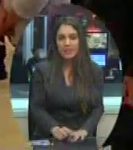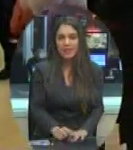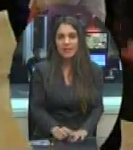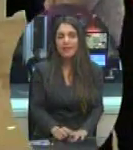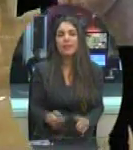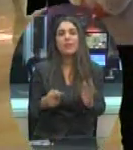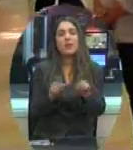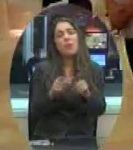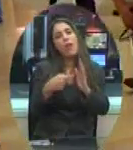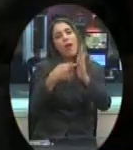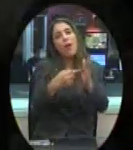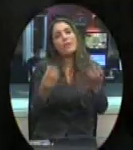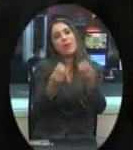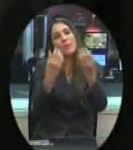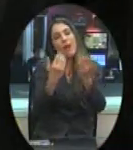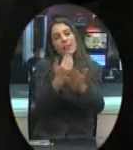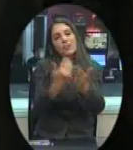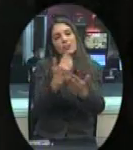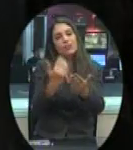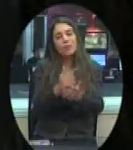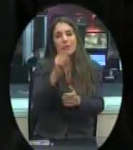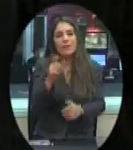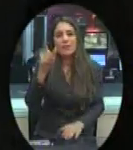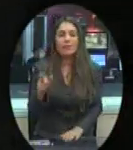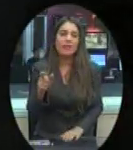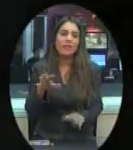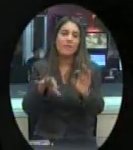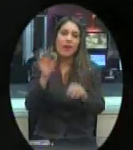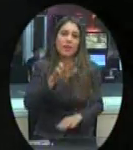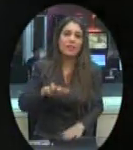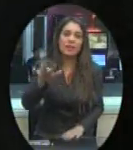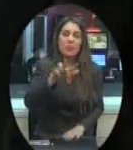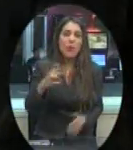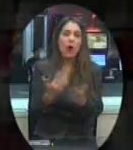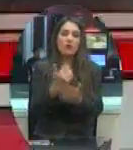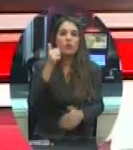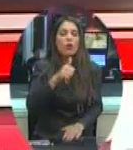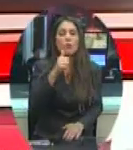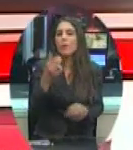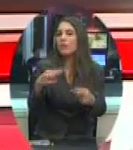החדשים של נבחרי הציבור, שחדשות היום-יום לא יכולות לשקף.